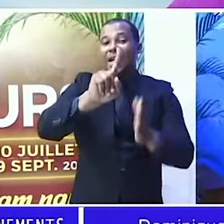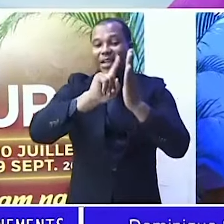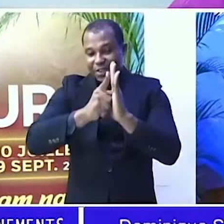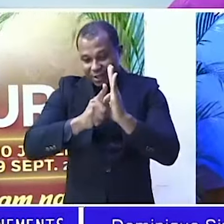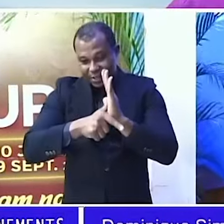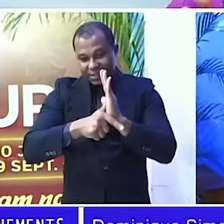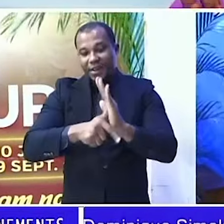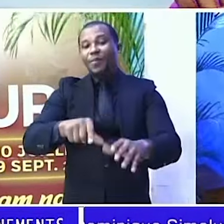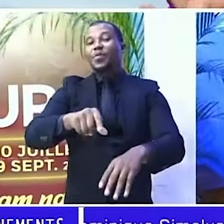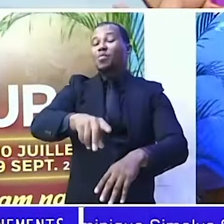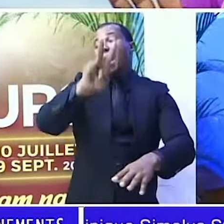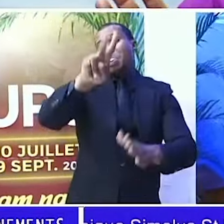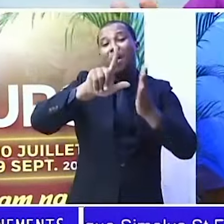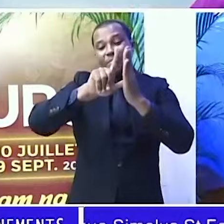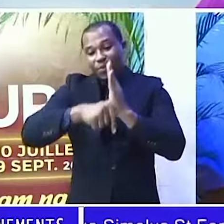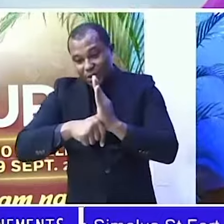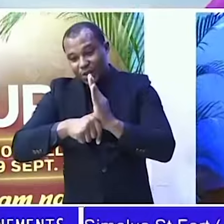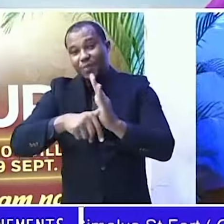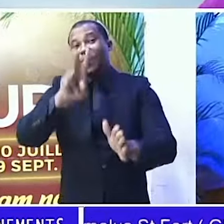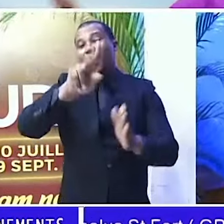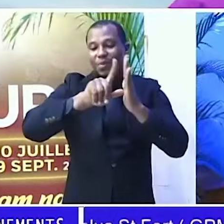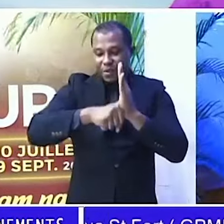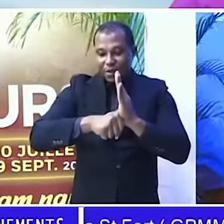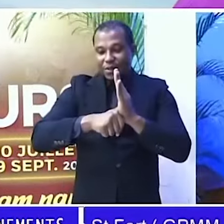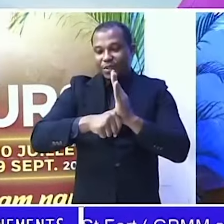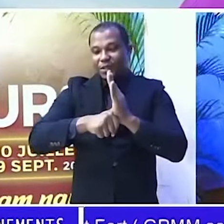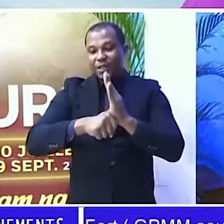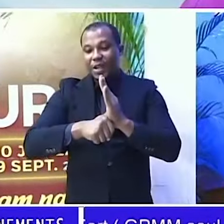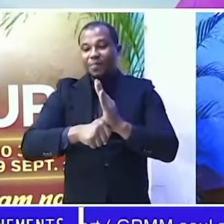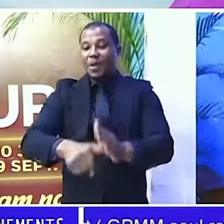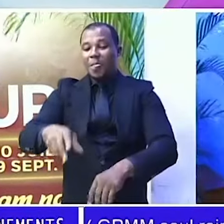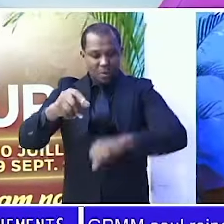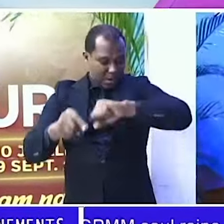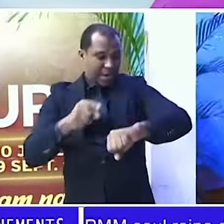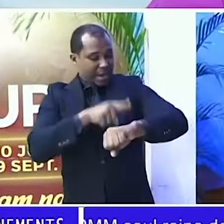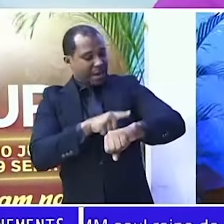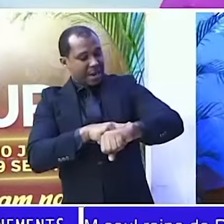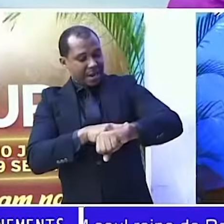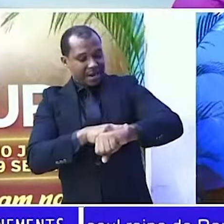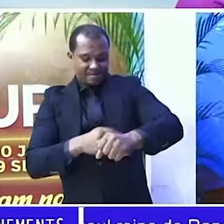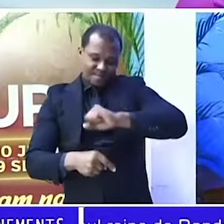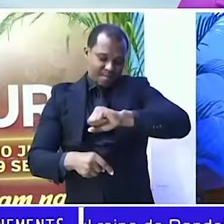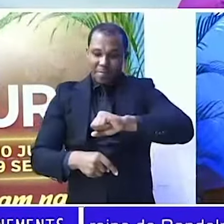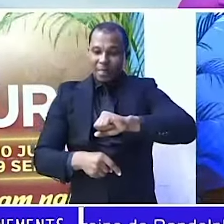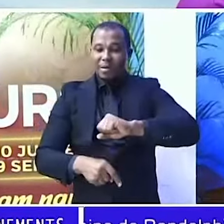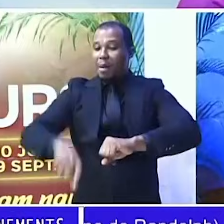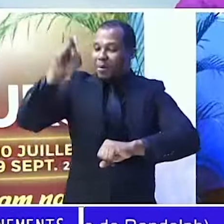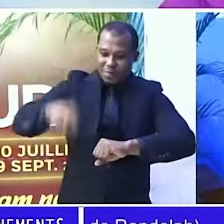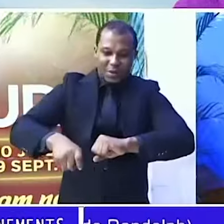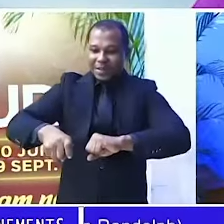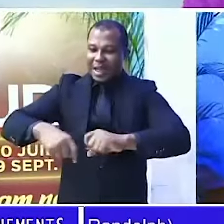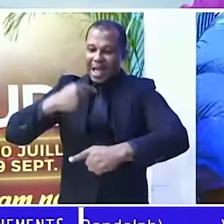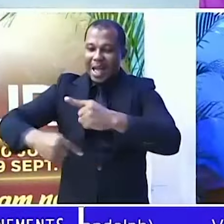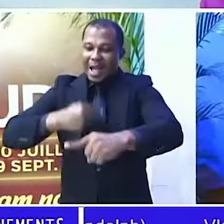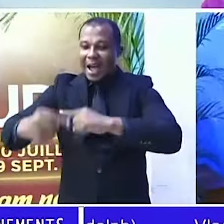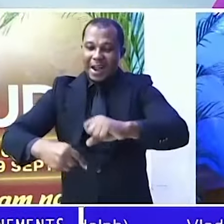il est temps et demi, ils ont à la rigueur des états, oui. Les gens qui ont monté les 50 000 fois. Dieu, qu'il a fini là. Oui, mon Dieu,